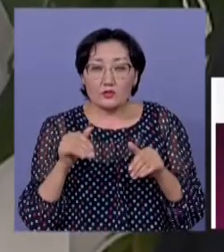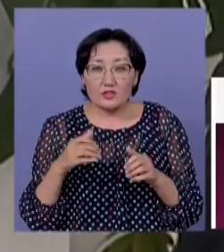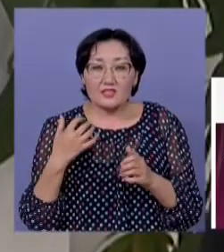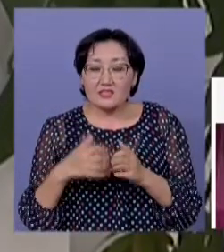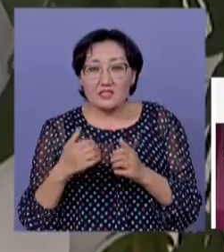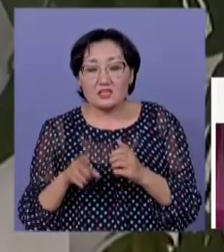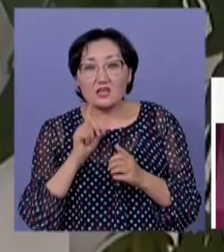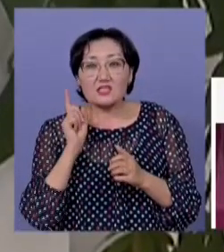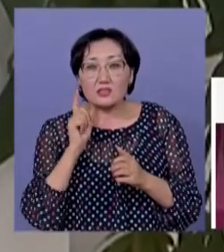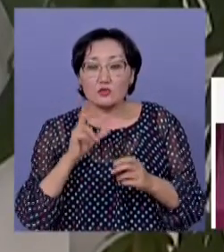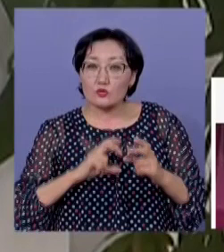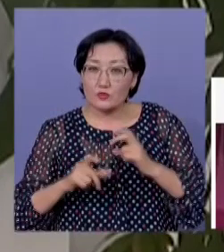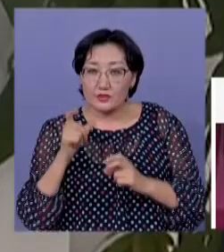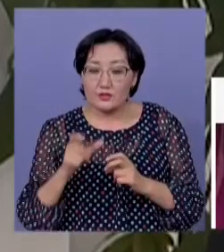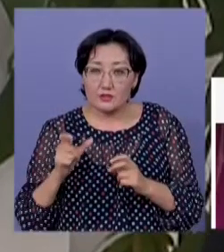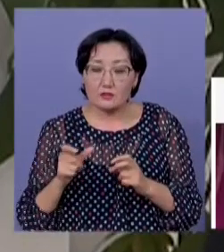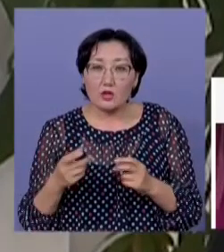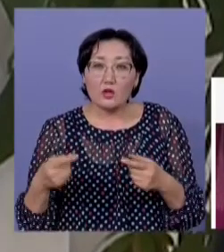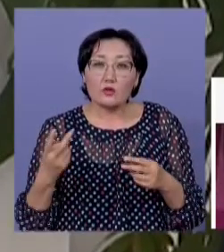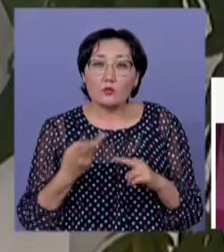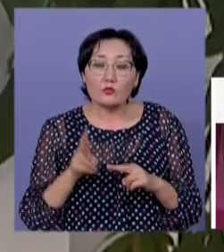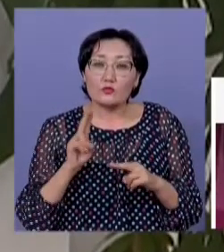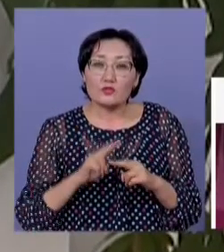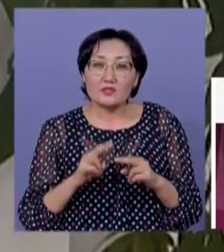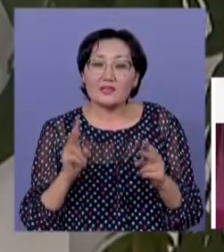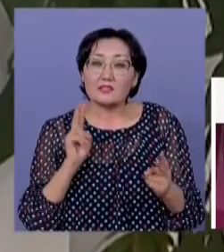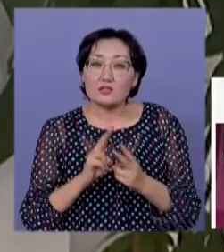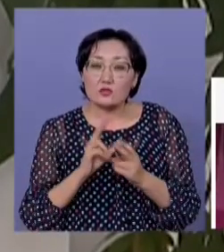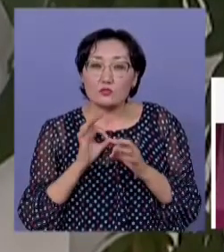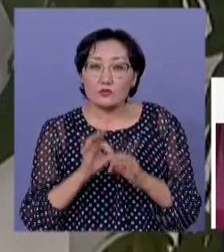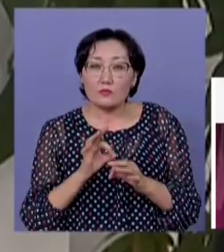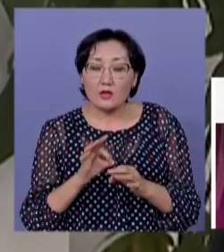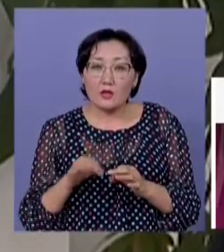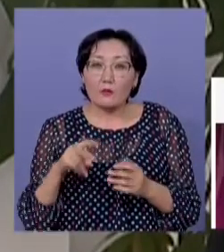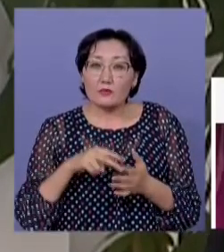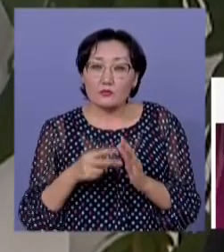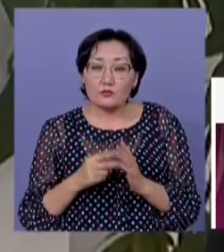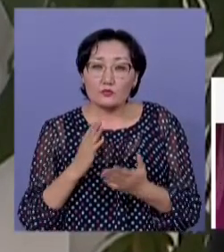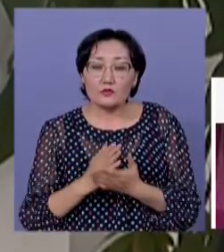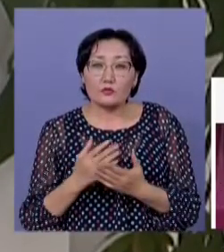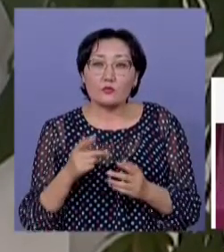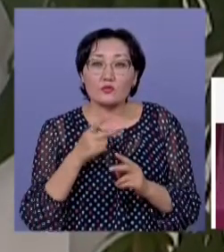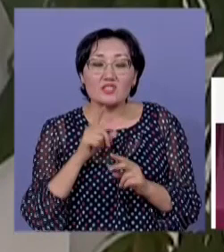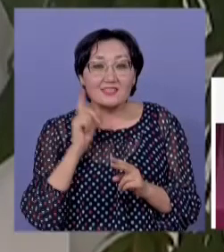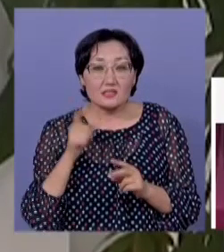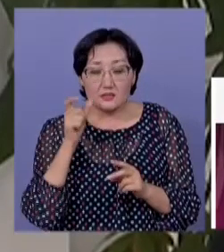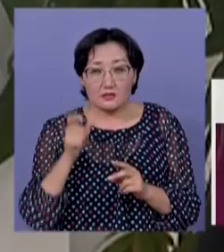әсіресе студенттердің арасында келіп осындай дөңгелек үстелдер кездесу өткізіп жатқан мақсаттарымыздың бірі осы. Соларға жаңағы